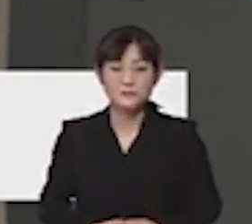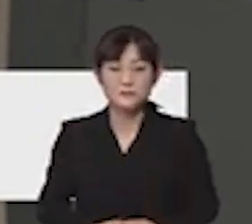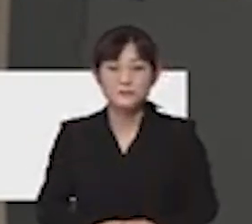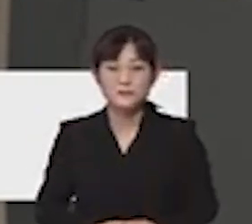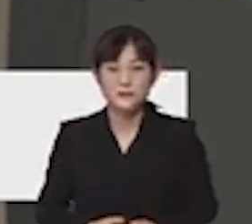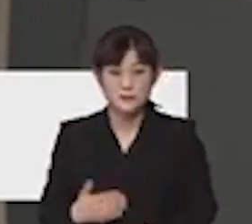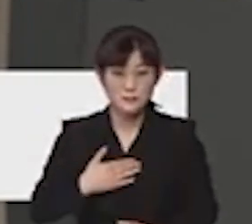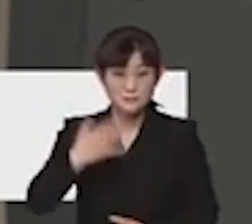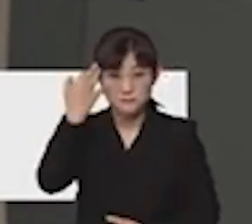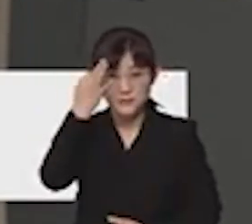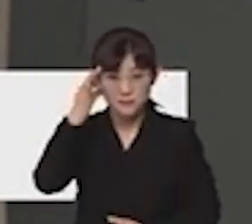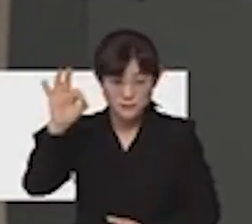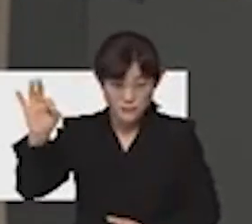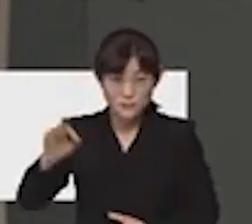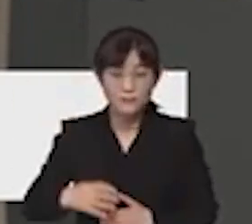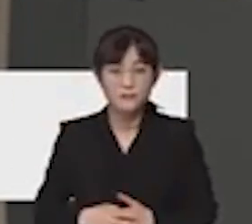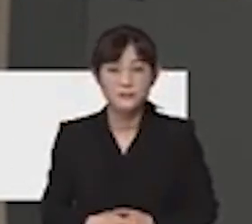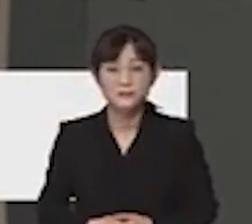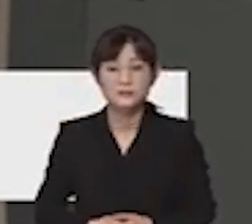인정하고